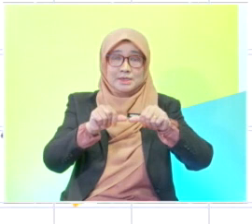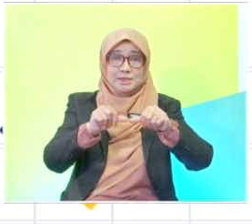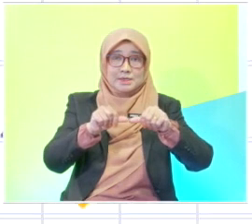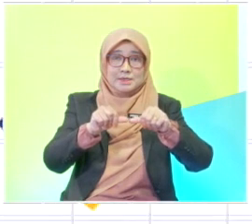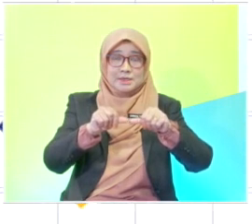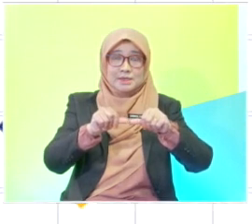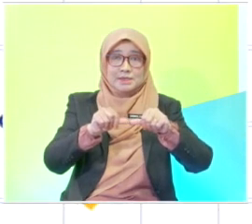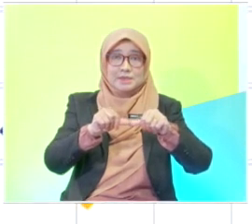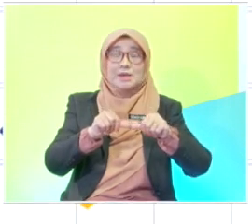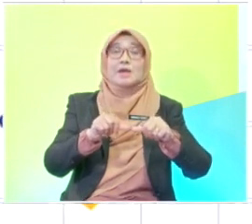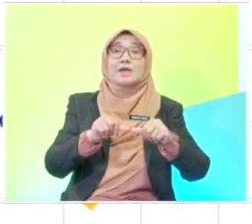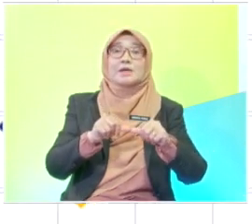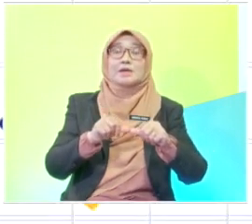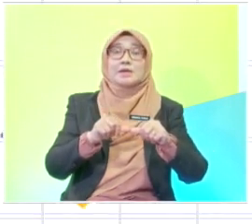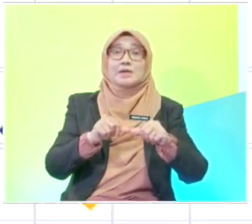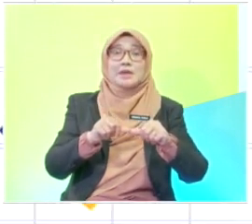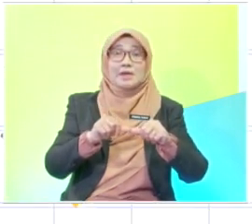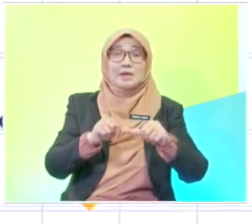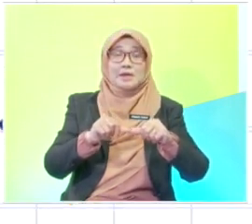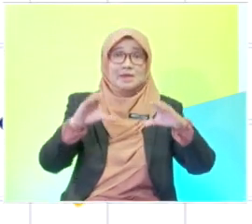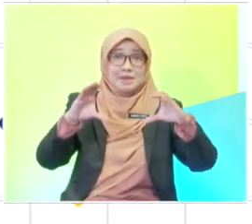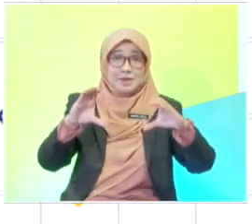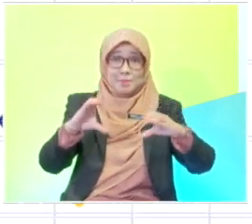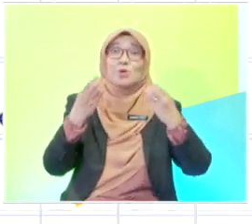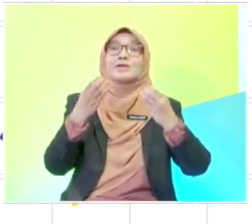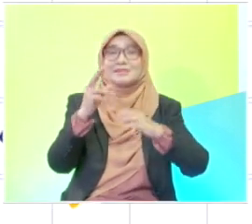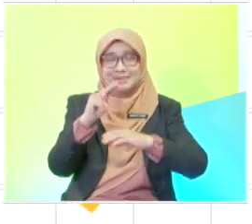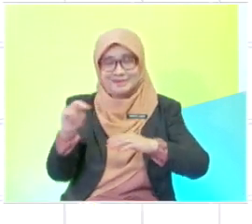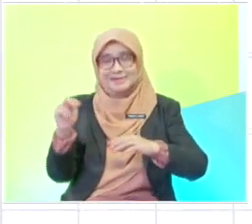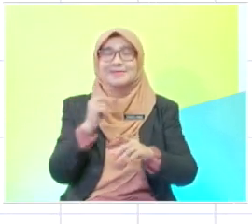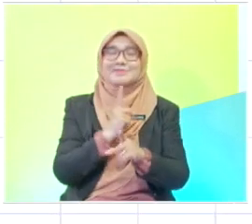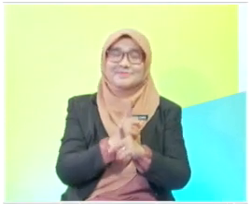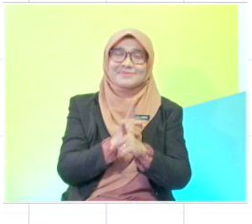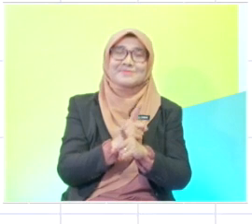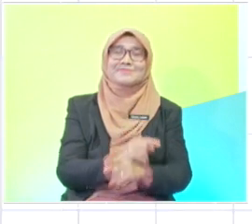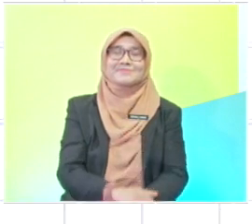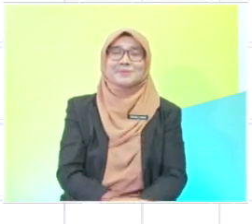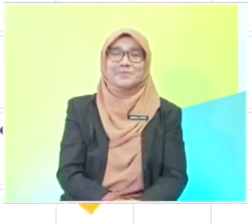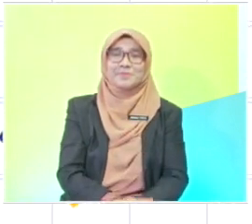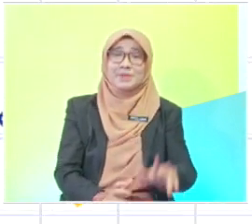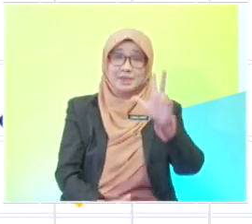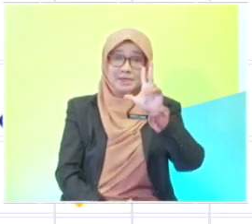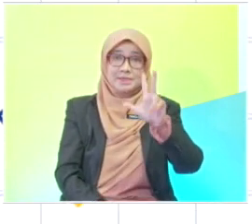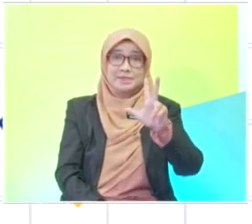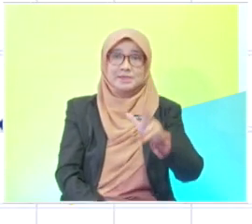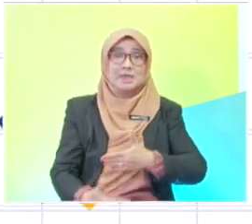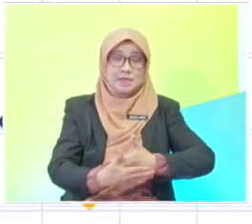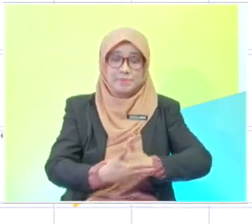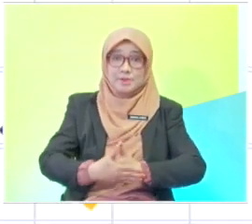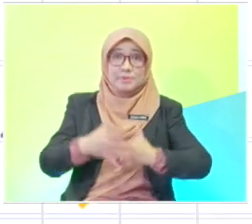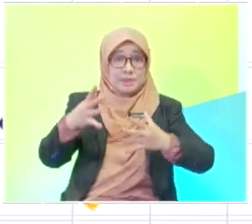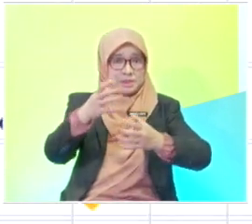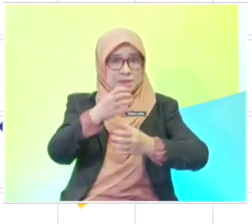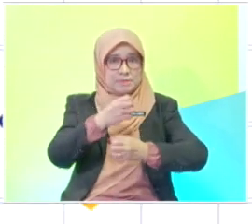ini vaksin, cikgu. Diberi vaksin di situ. Iaitu keimunan aktif buatan. Betul, Hanif. Okey, yang ketiga, bayi itu mendapat